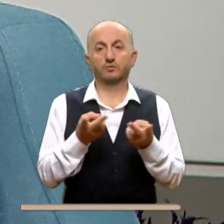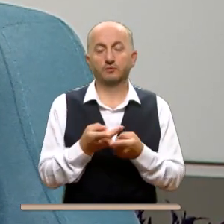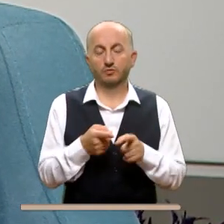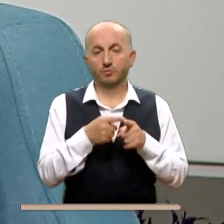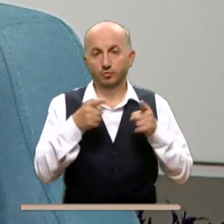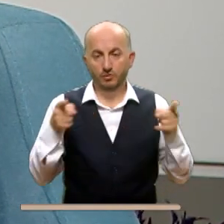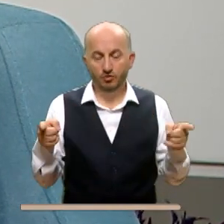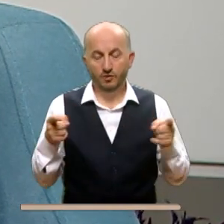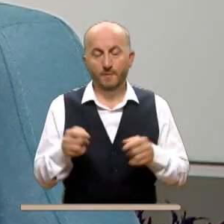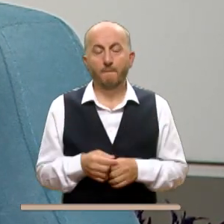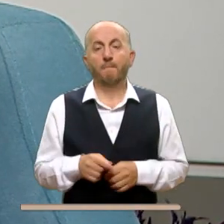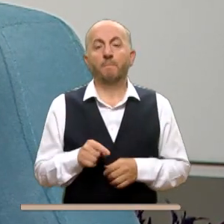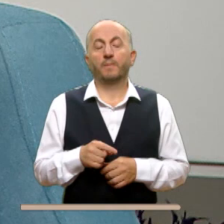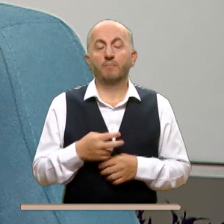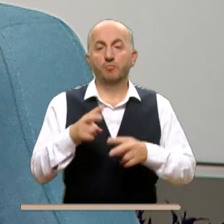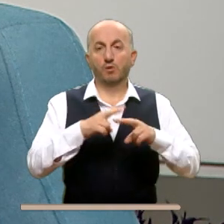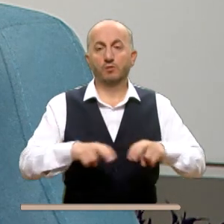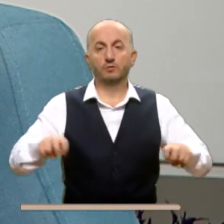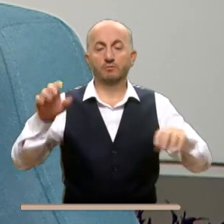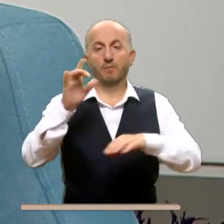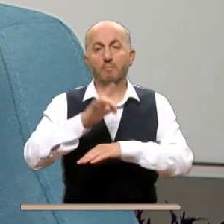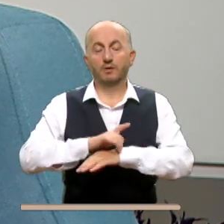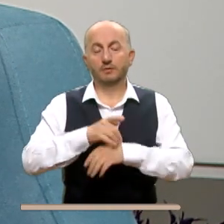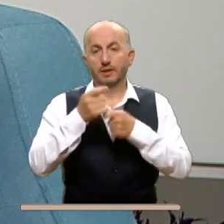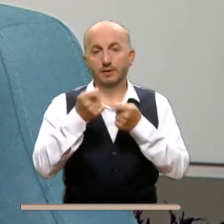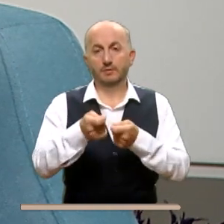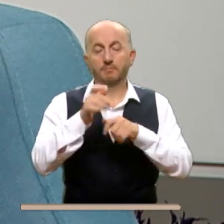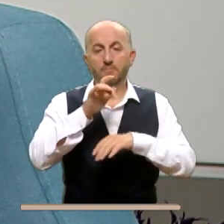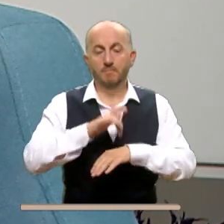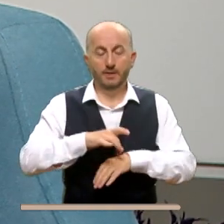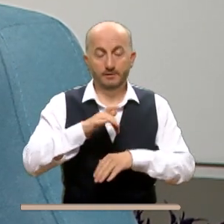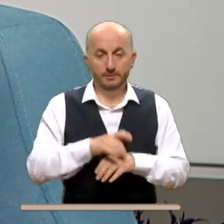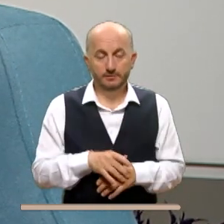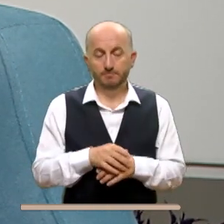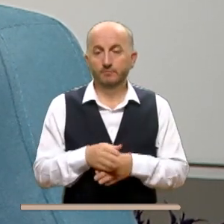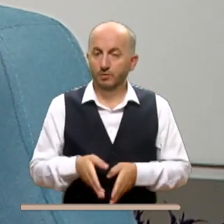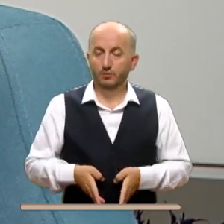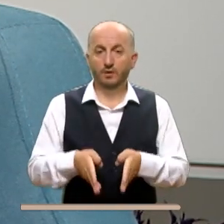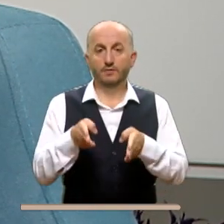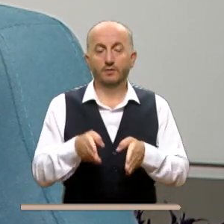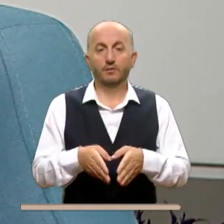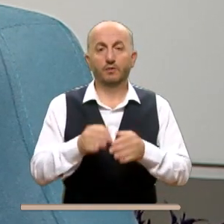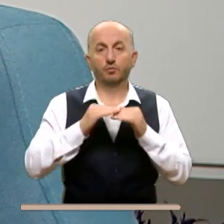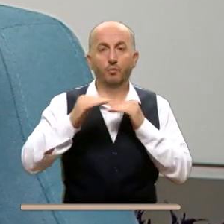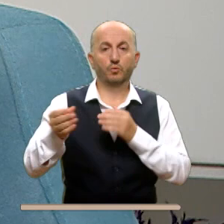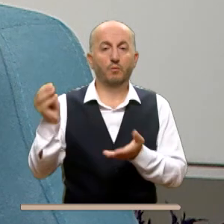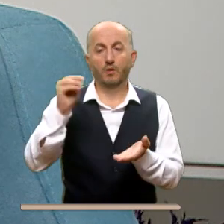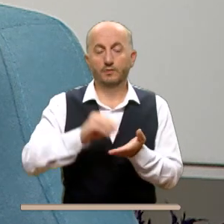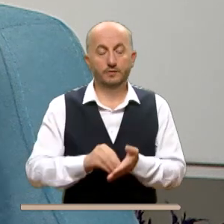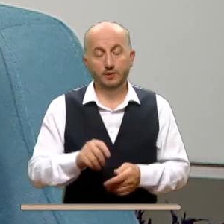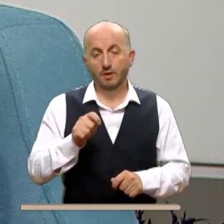ve işte efendim bu araştırma merkezleri ve eğitim merkezleri kanalıyla topluma katkı